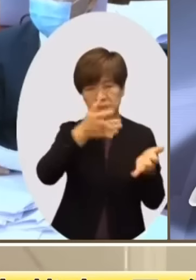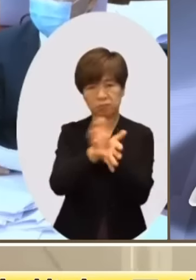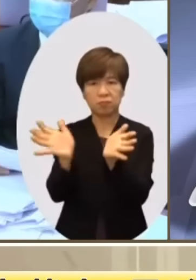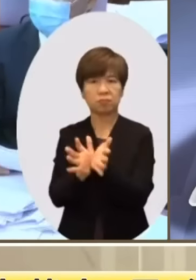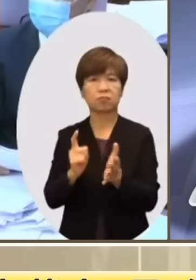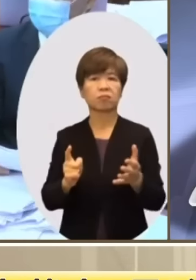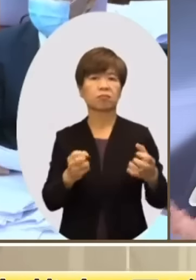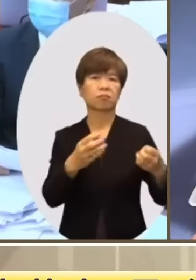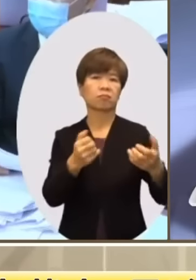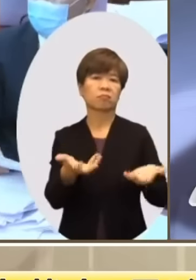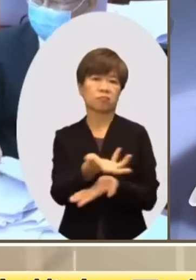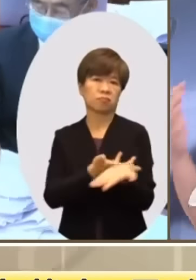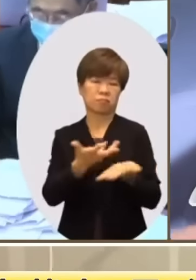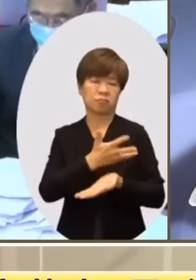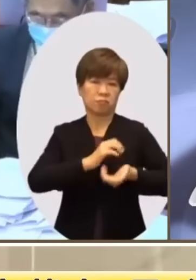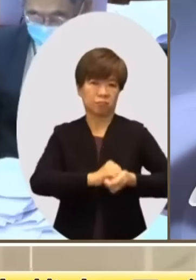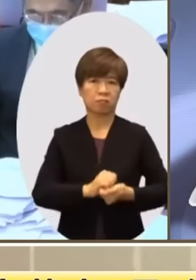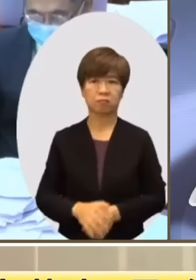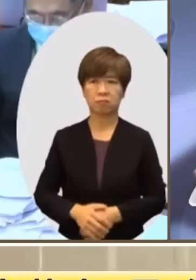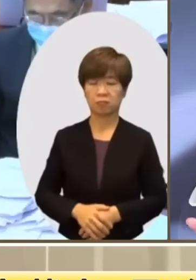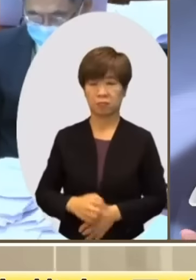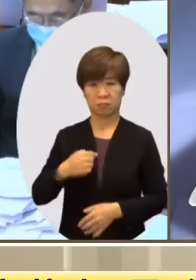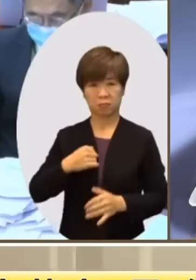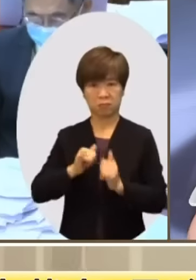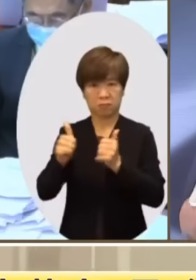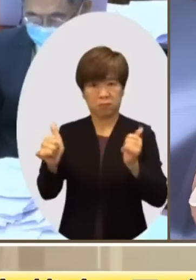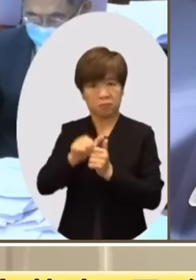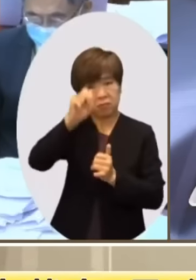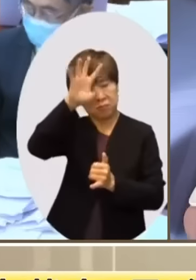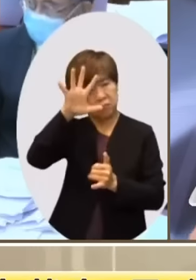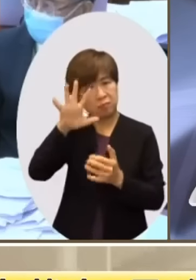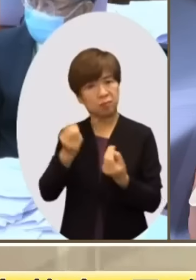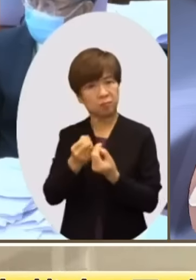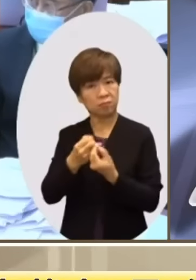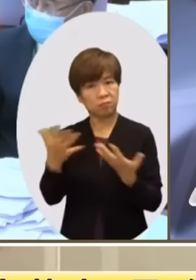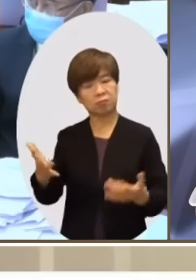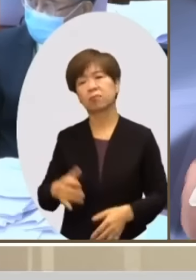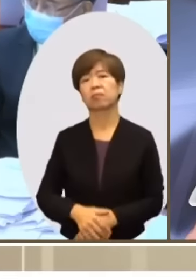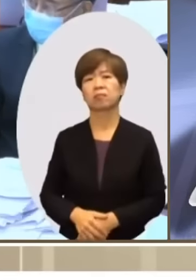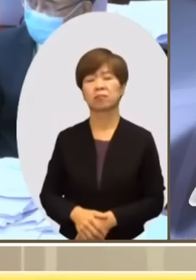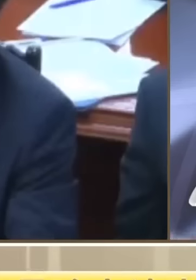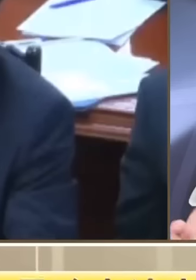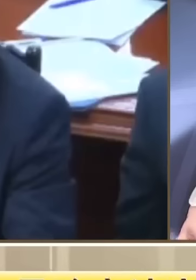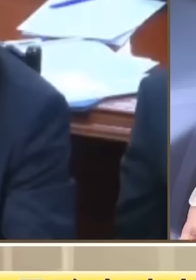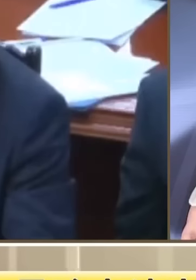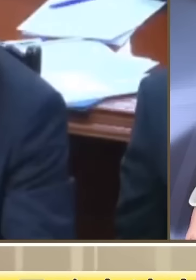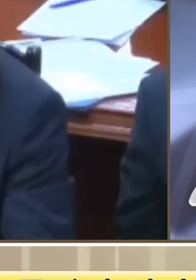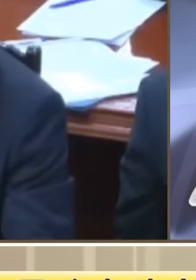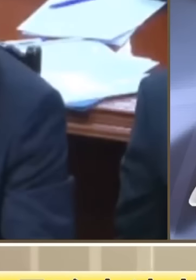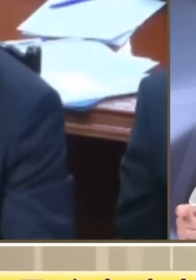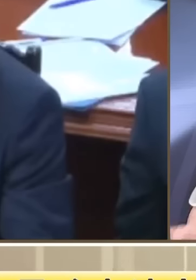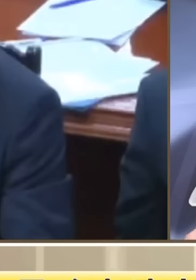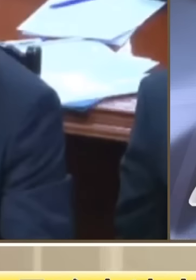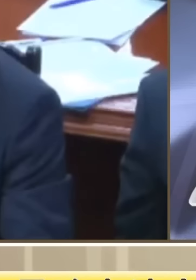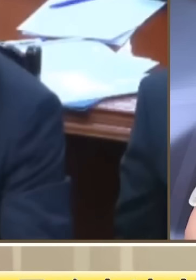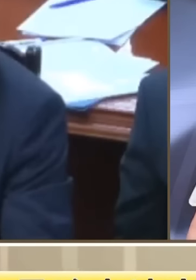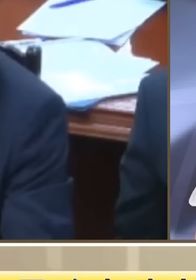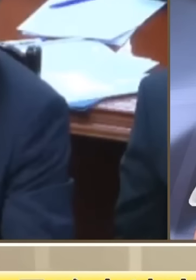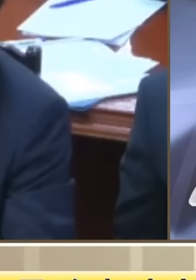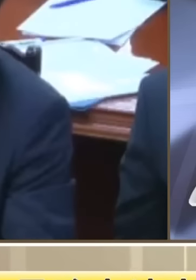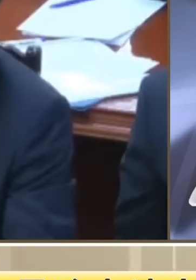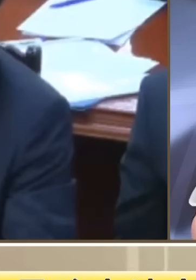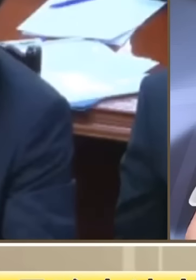学法律的专家，但他现在的所有的处理都是政治处理嘛。那如果要政治处理，要政治辩论的话，我跟你够呢，白大法